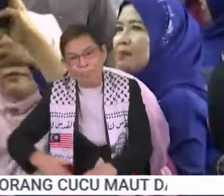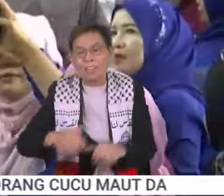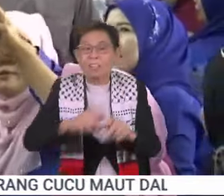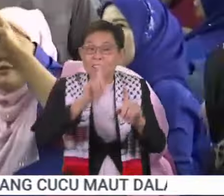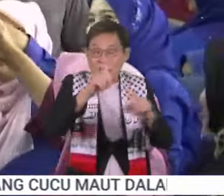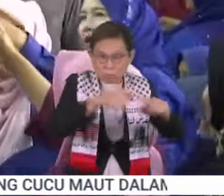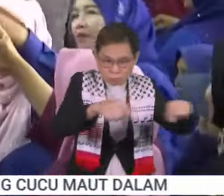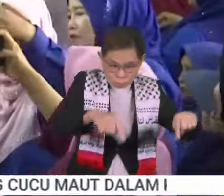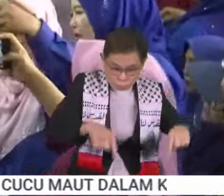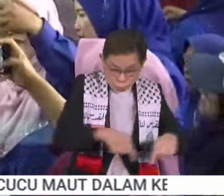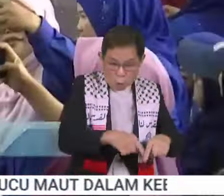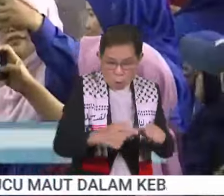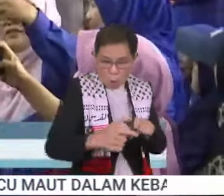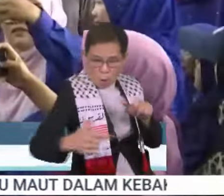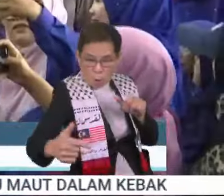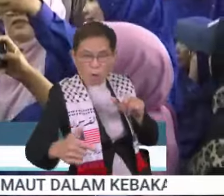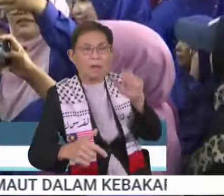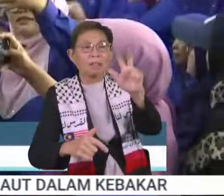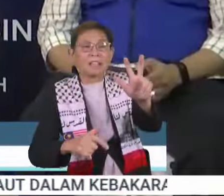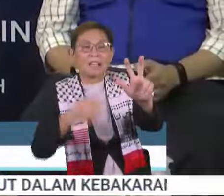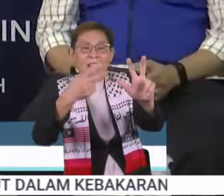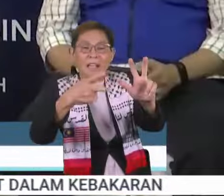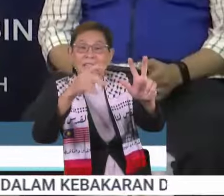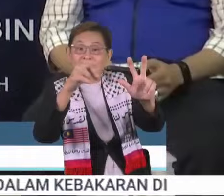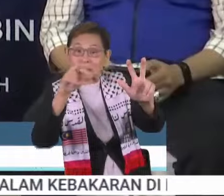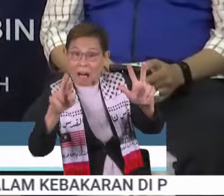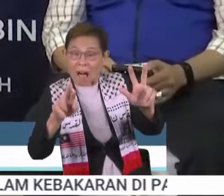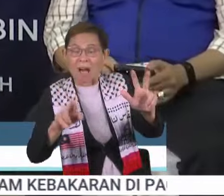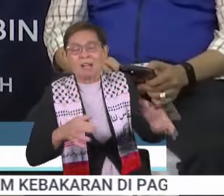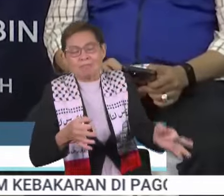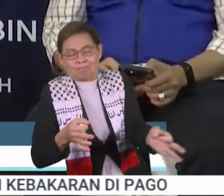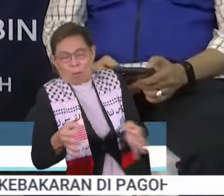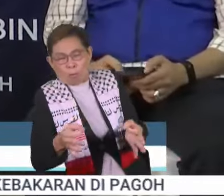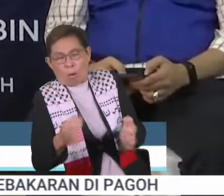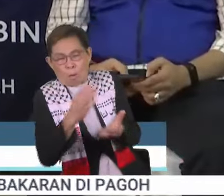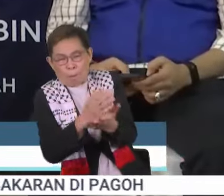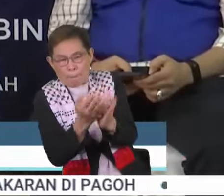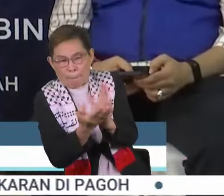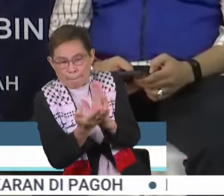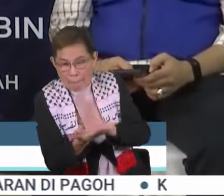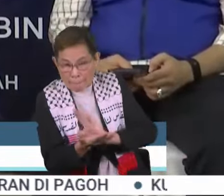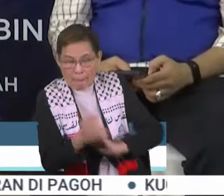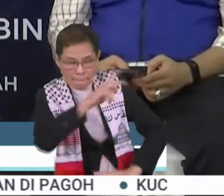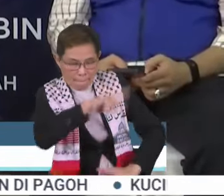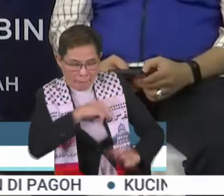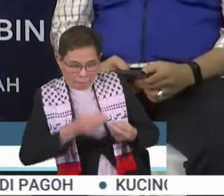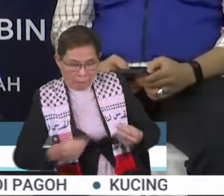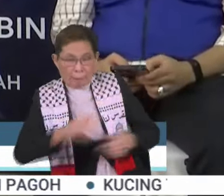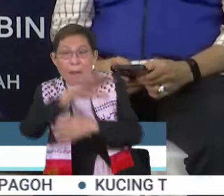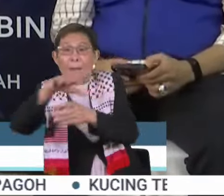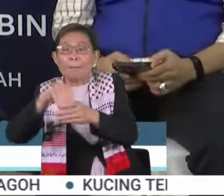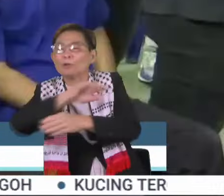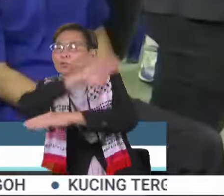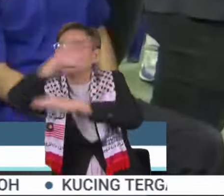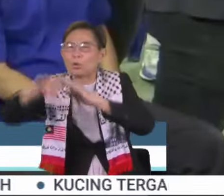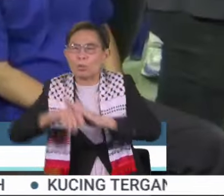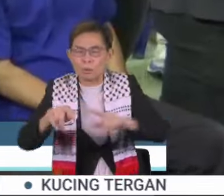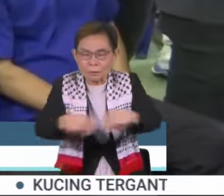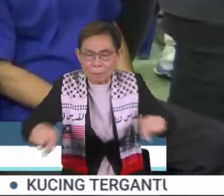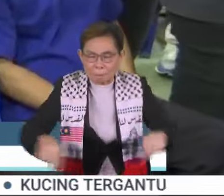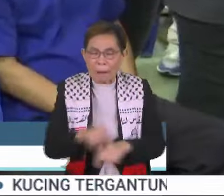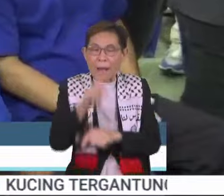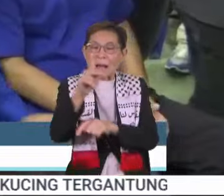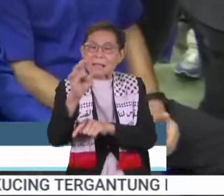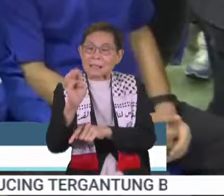Setiap lot tanah berkeluasan kira-kira 3 hektar. Jelasnya, pembahagian pemilikan tanah melibatkan seluruh kawasan